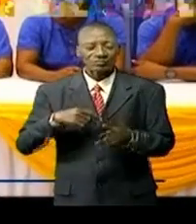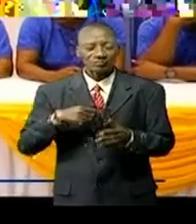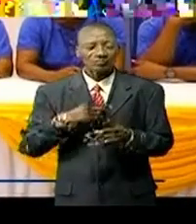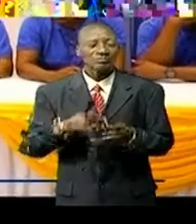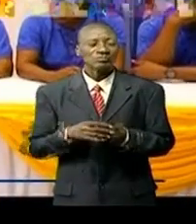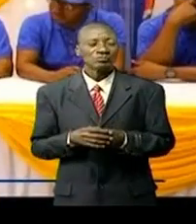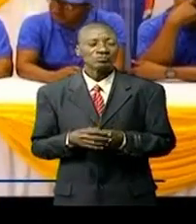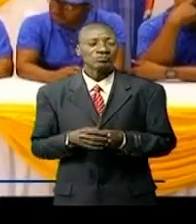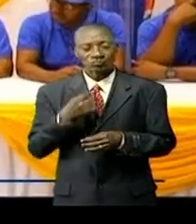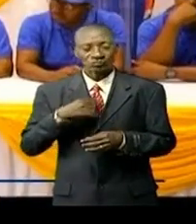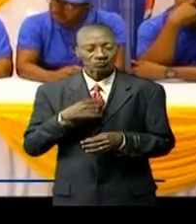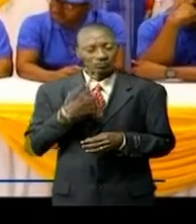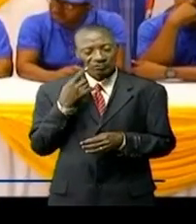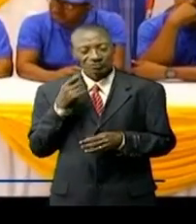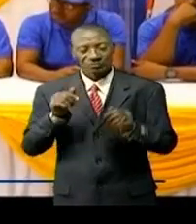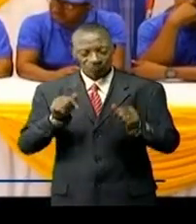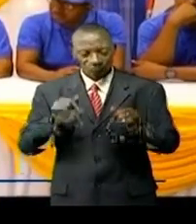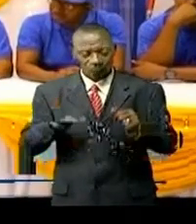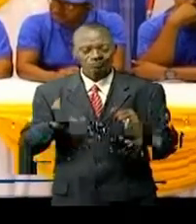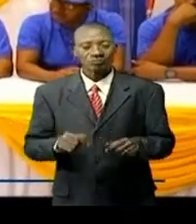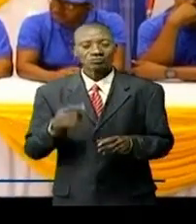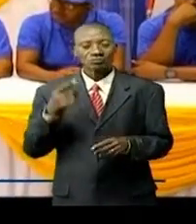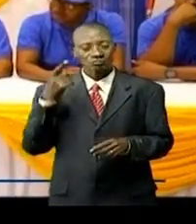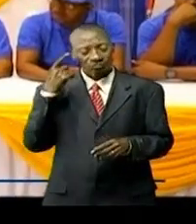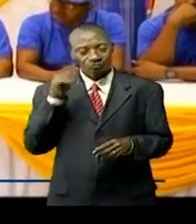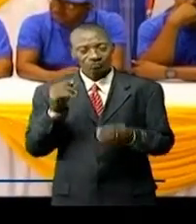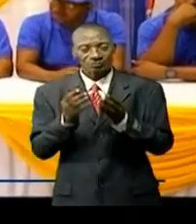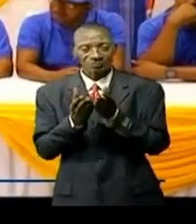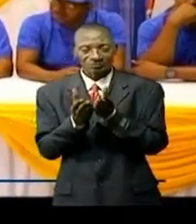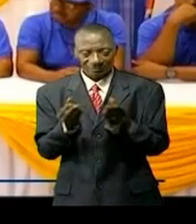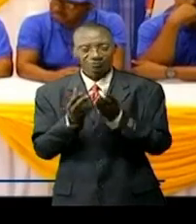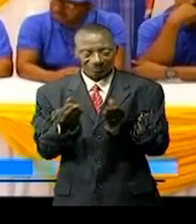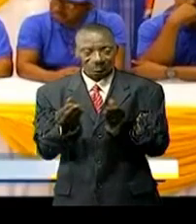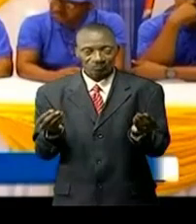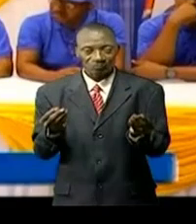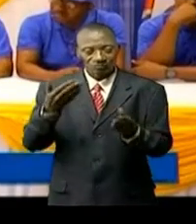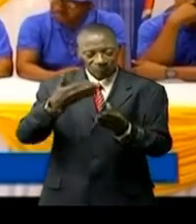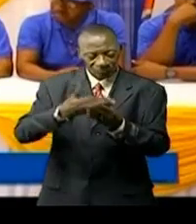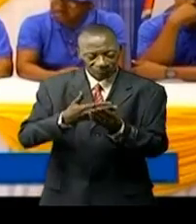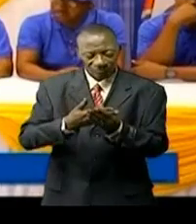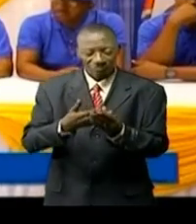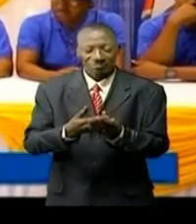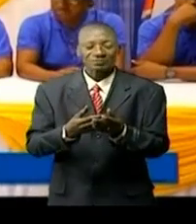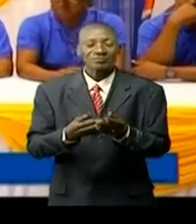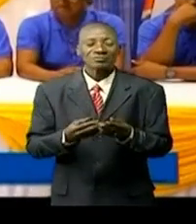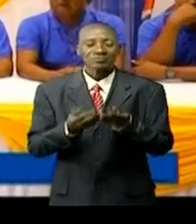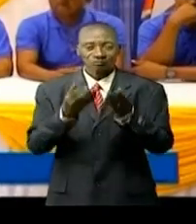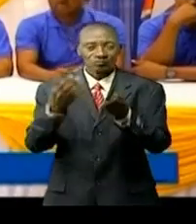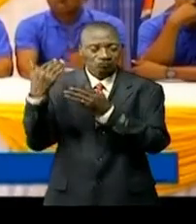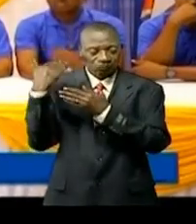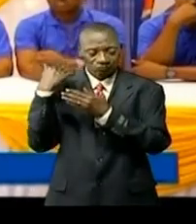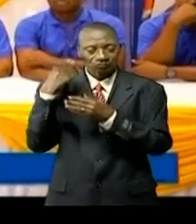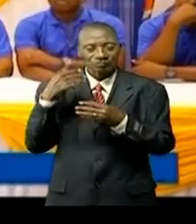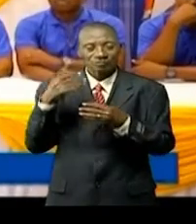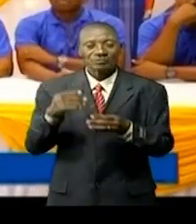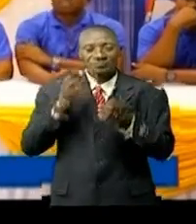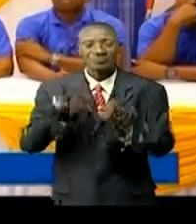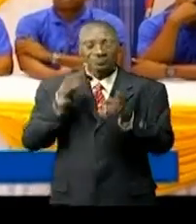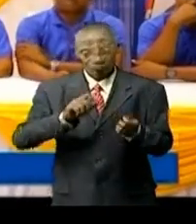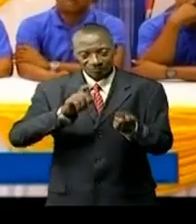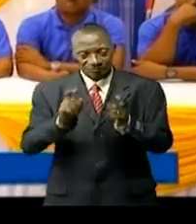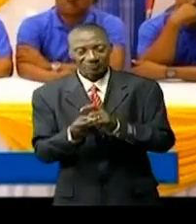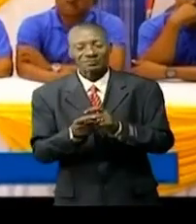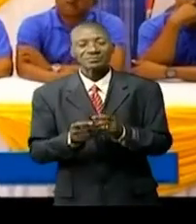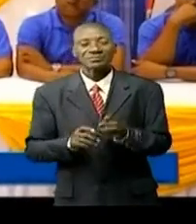les solutions petites soient-elles, soient trouvées pour les biens des syndiqués. Nous avons été élus pour cela et nous allons battre